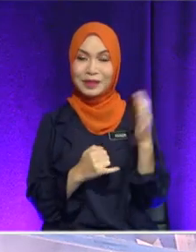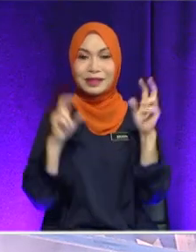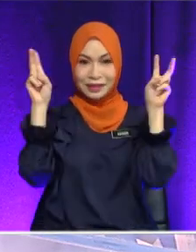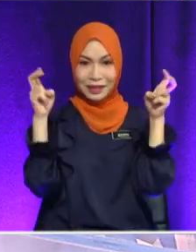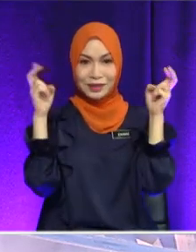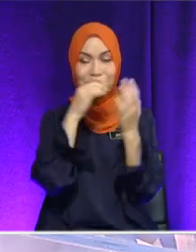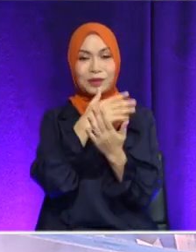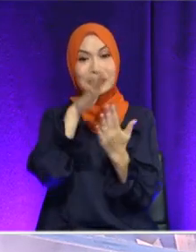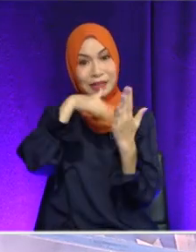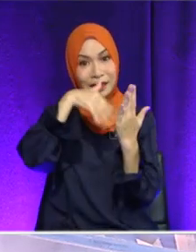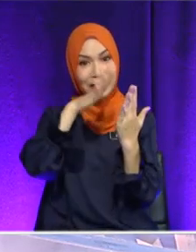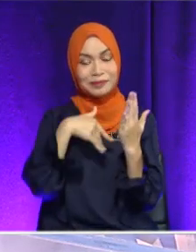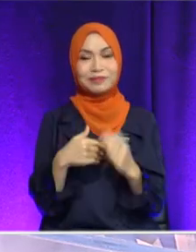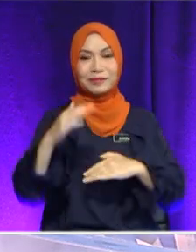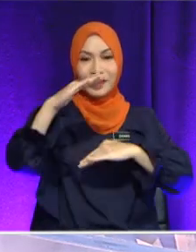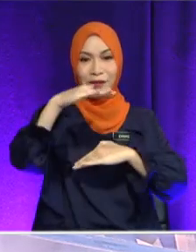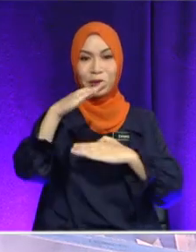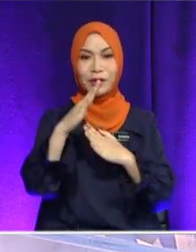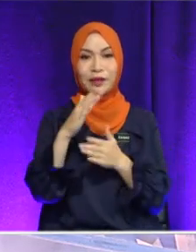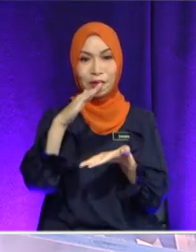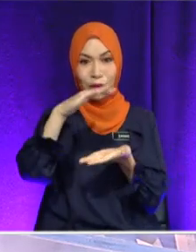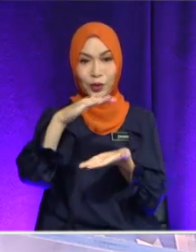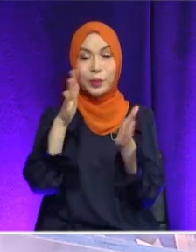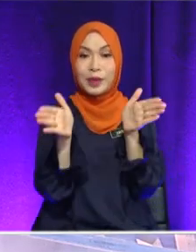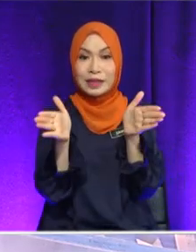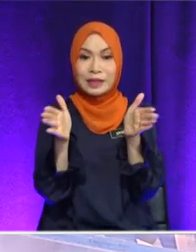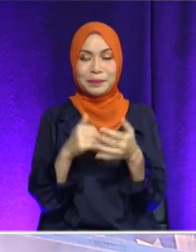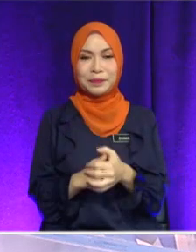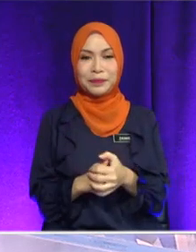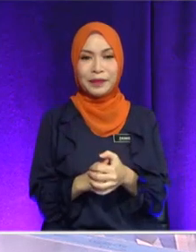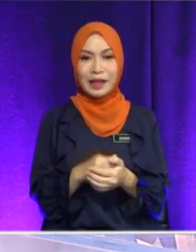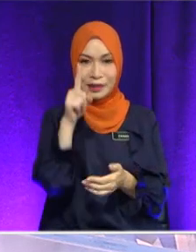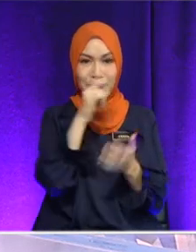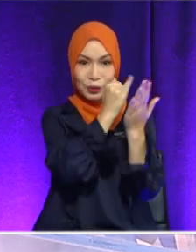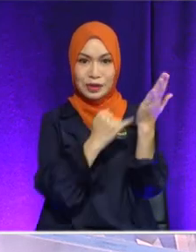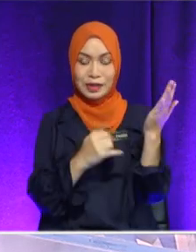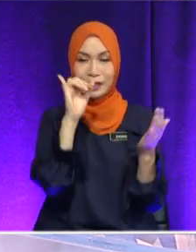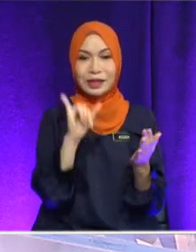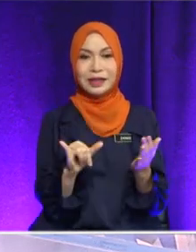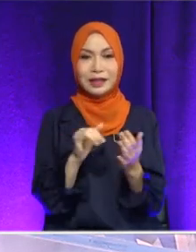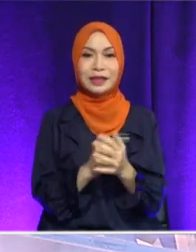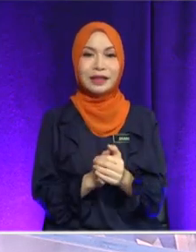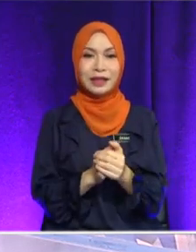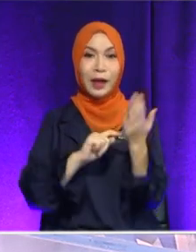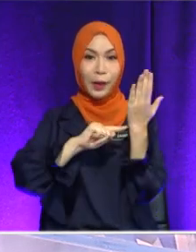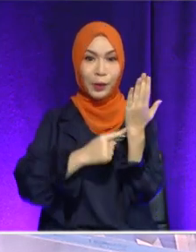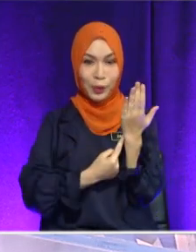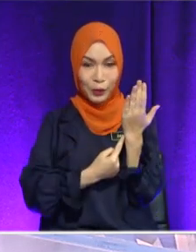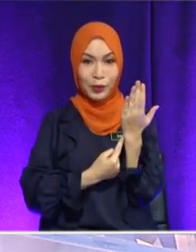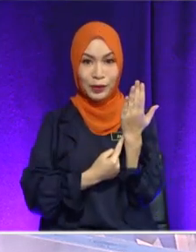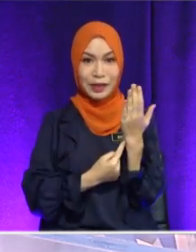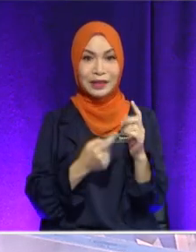cetak cookieshop Cookie pizzam ya itu merupakan salah satu seni yang dipelopori pada zaman Eropa